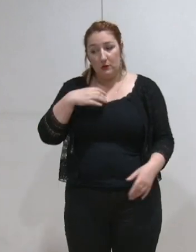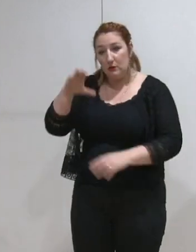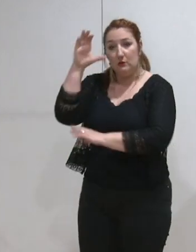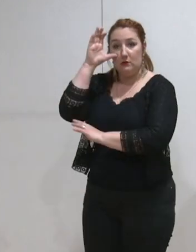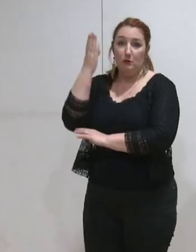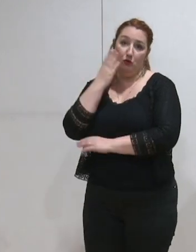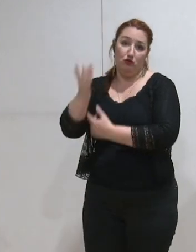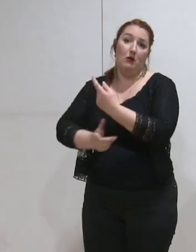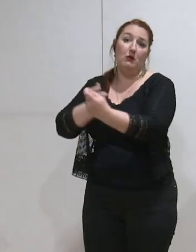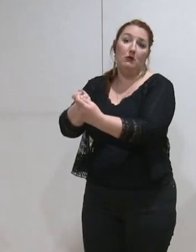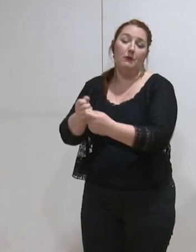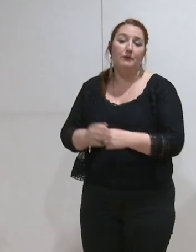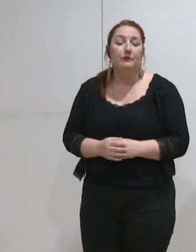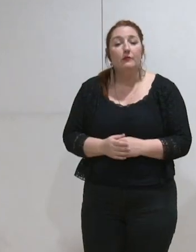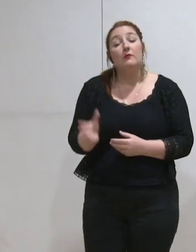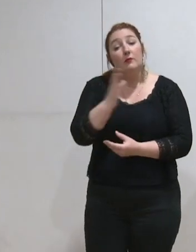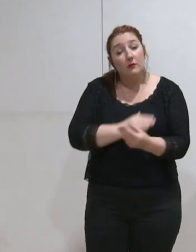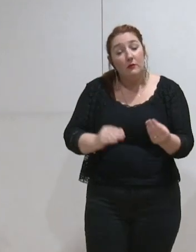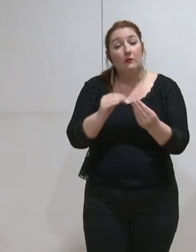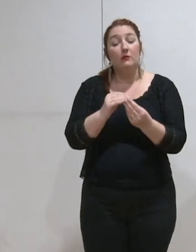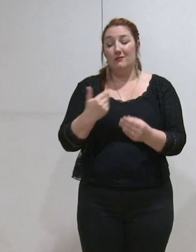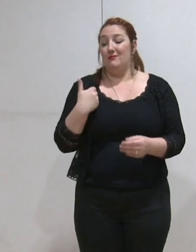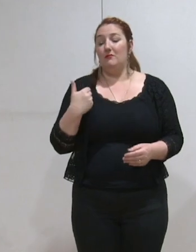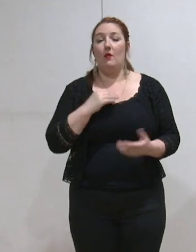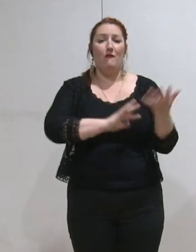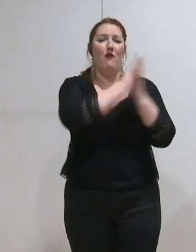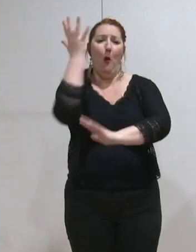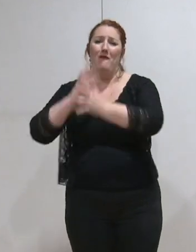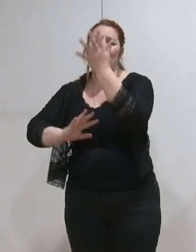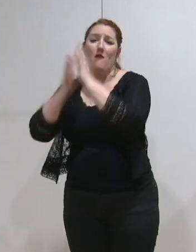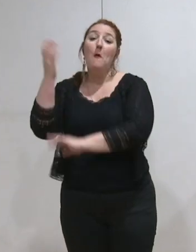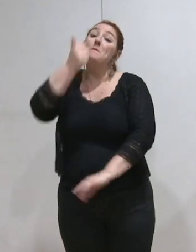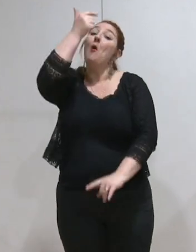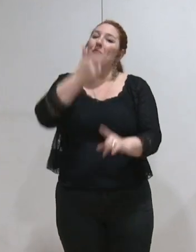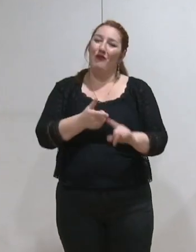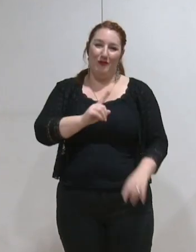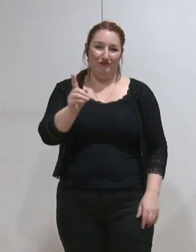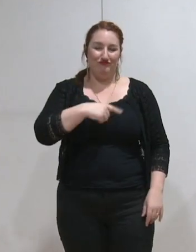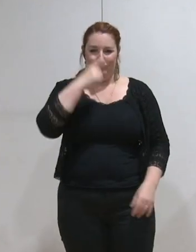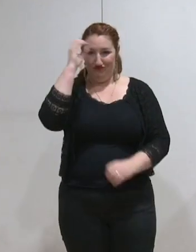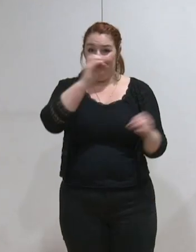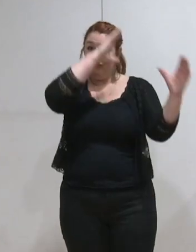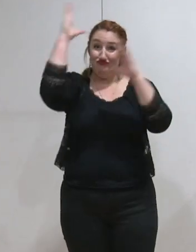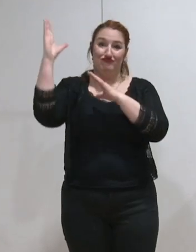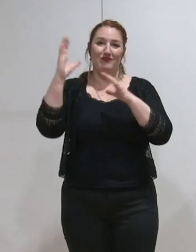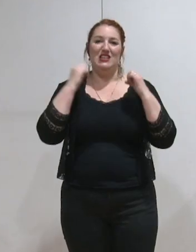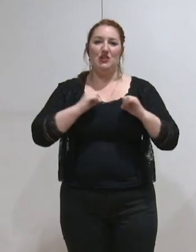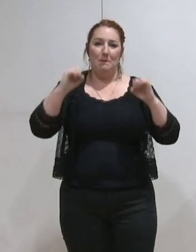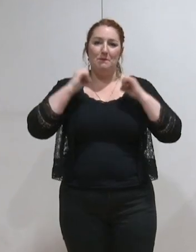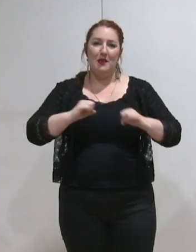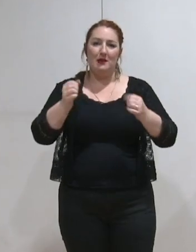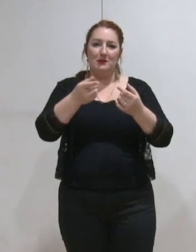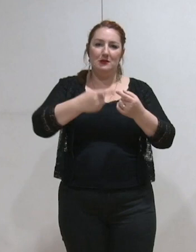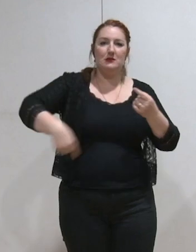d'autant plus nécessaire que chacun a en tête que ces événements ne sont pas les premiers je pense naturellement à l'incendie du gymnase de la piste en